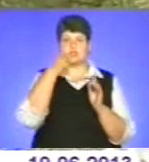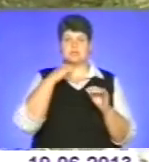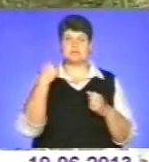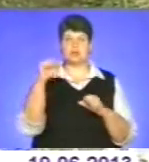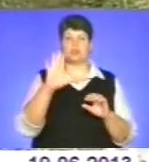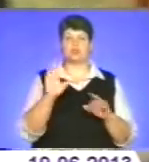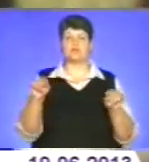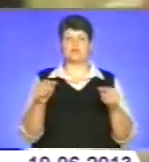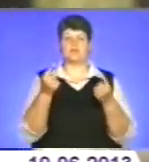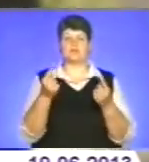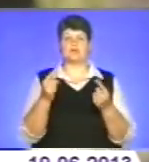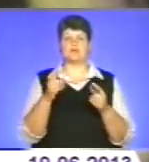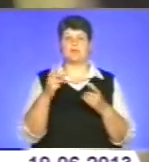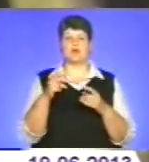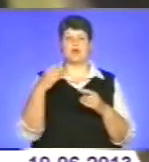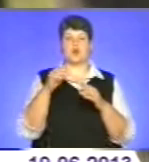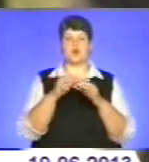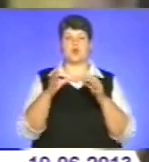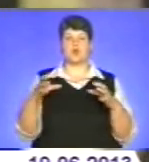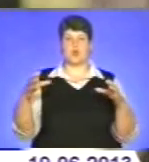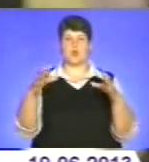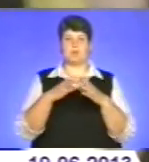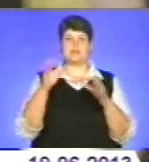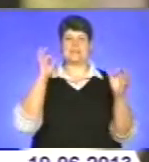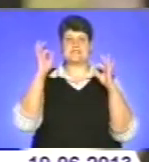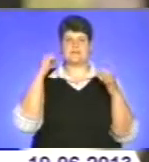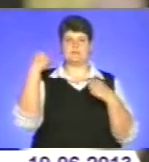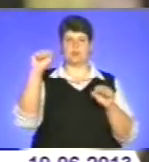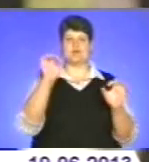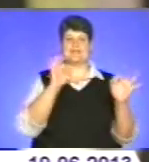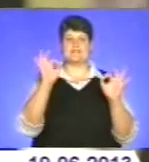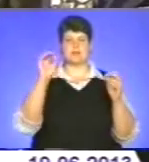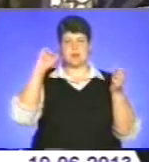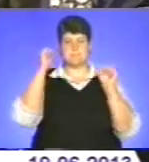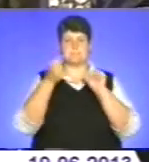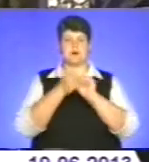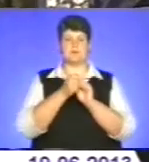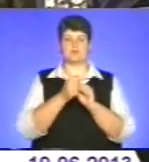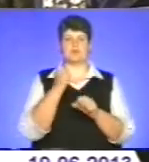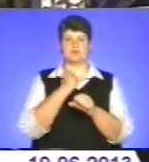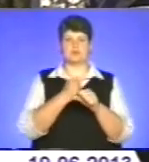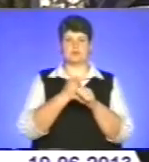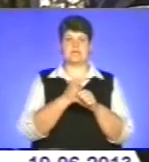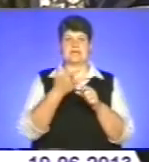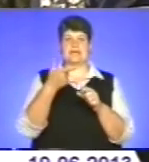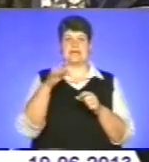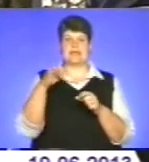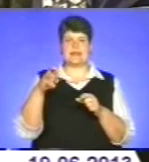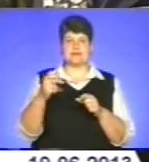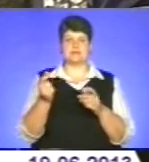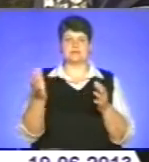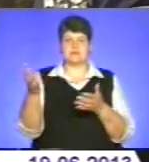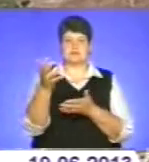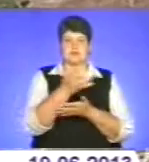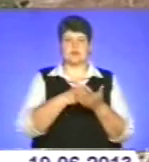створений меморіальний комплекс «Дзвін перемоги, дзвін пам'яті». Його відділюють з осколків гільз, снарядів і патронів, зібраних пошуковцями